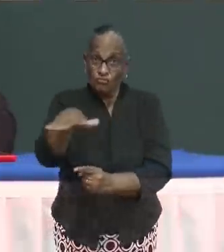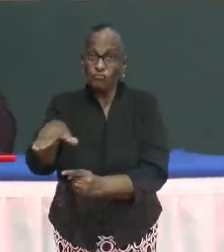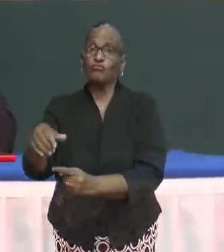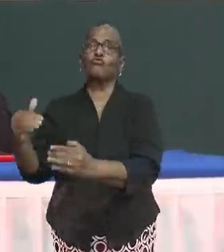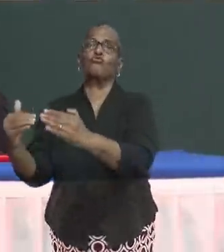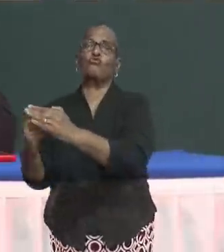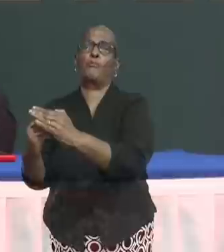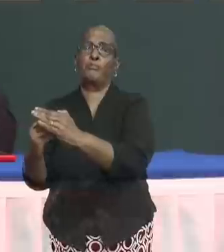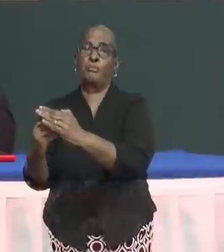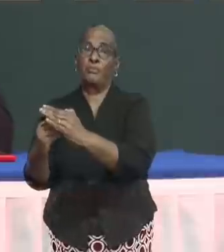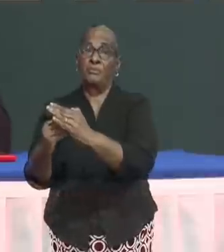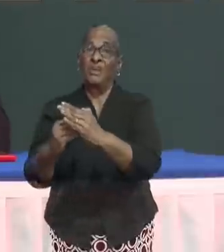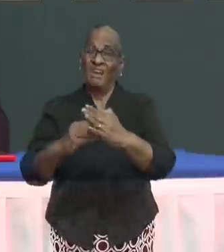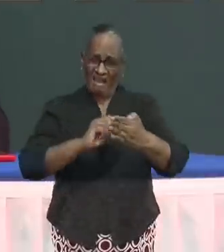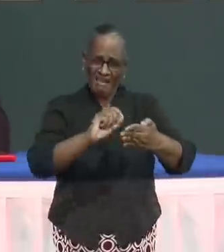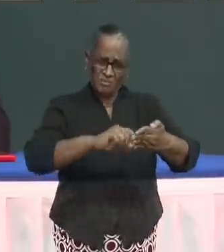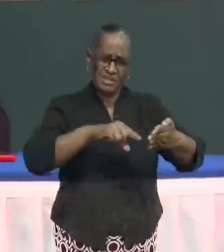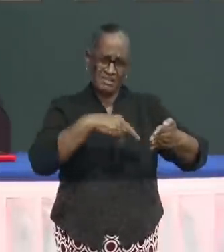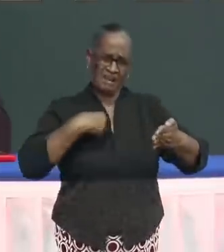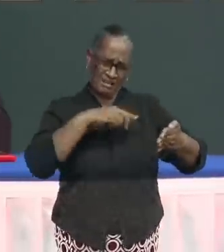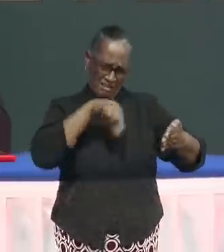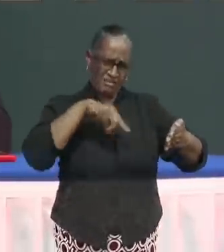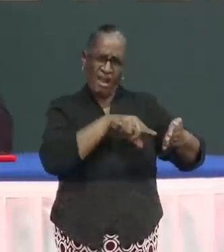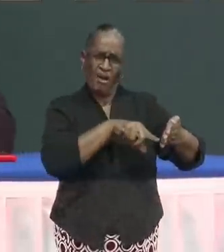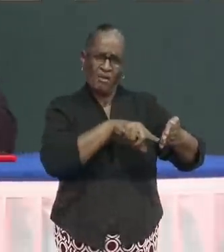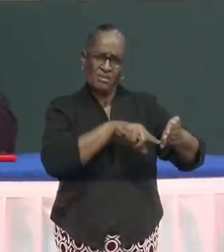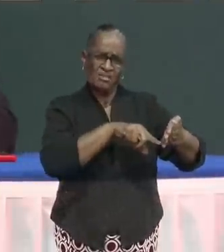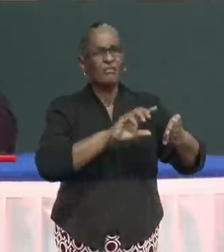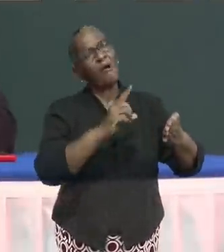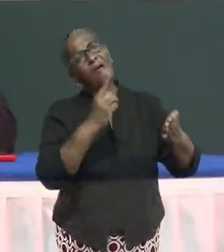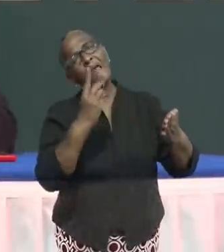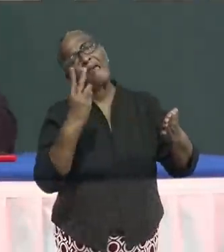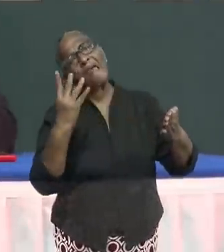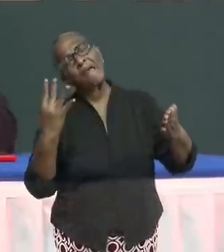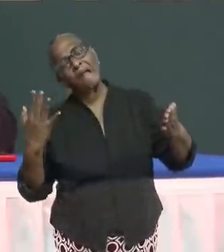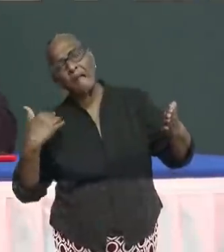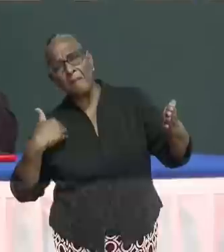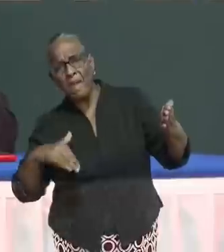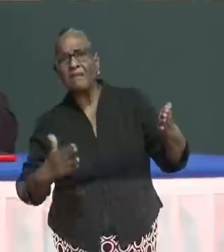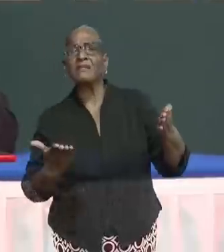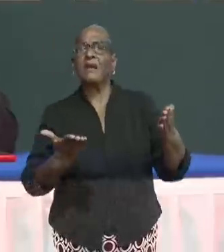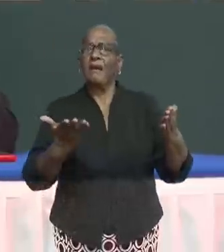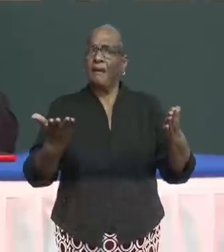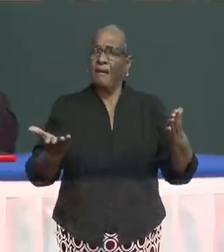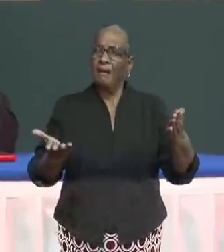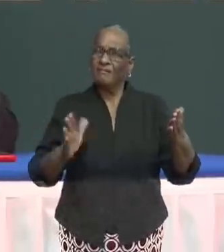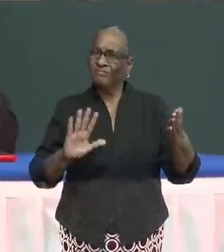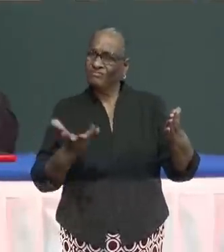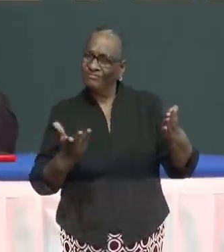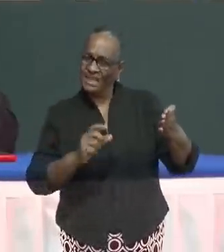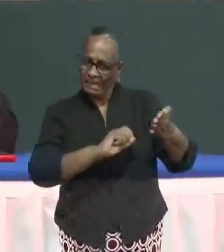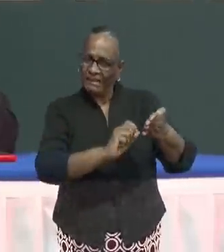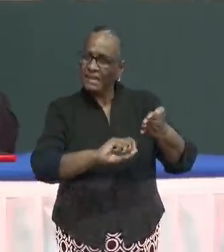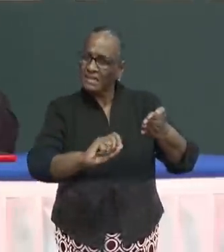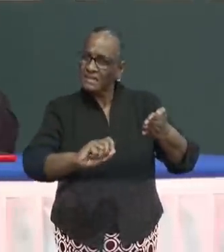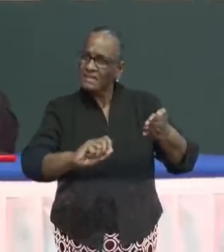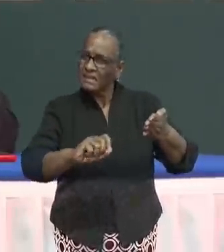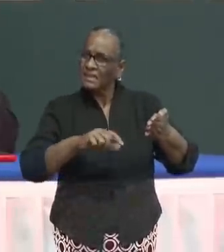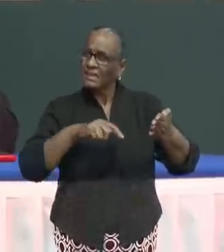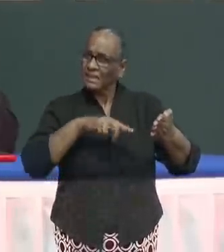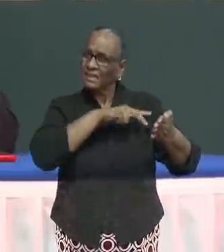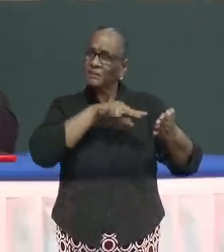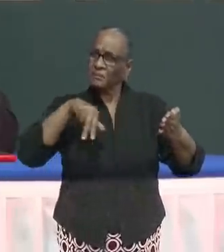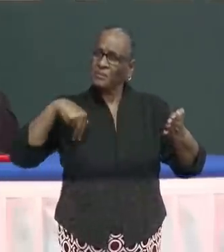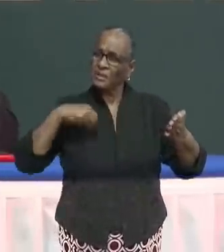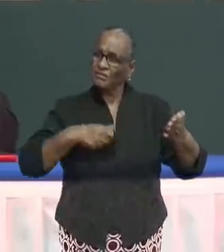Uit onze administratie is wel gebleken dat er nog enkele mensen zijn die zich hebben geregistreerd bij ons